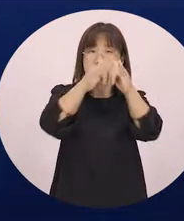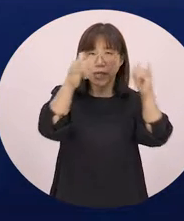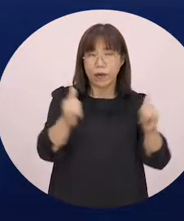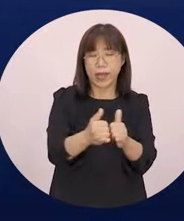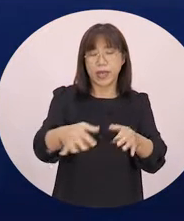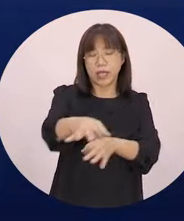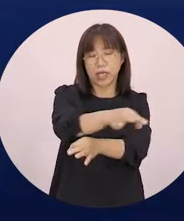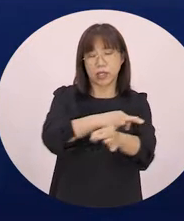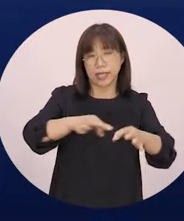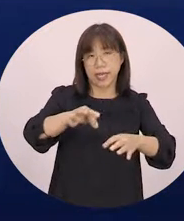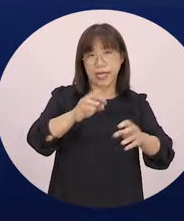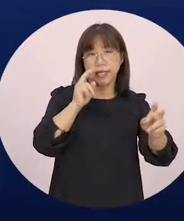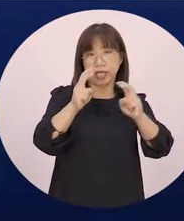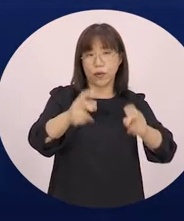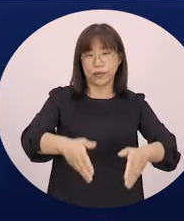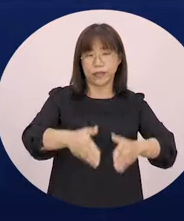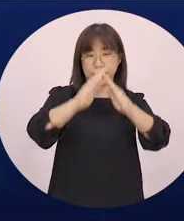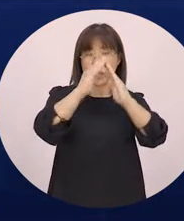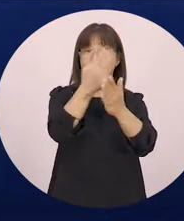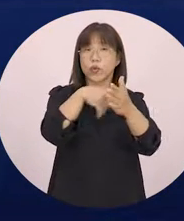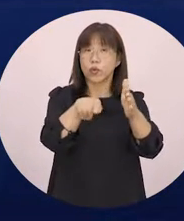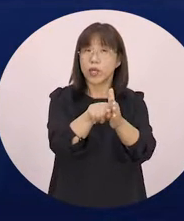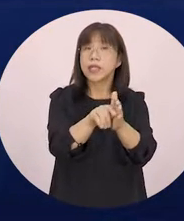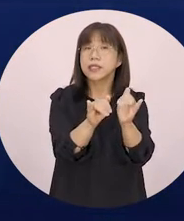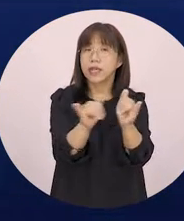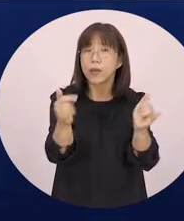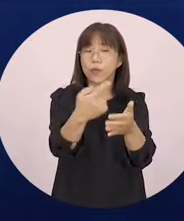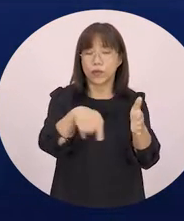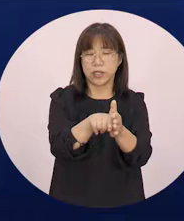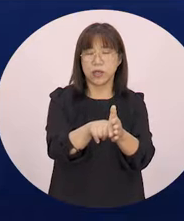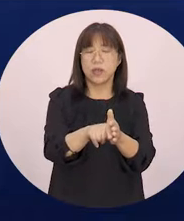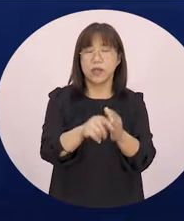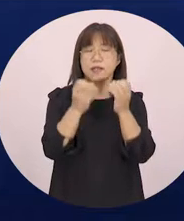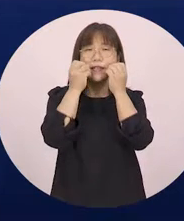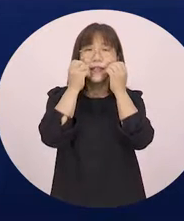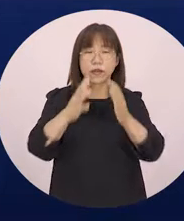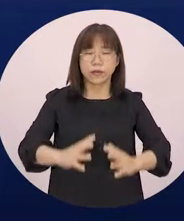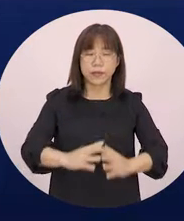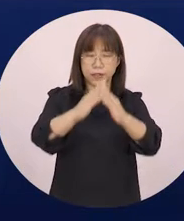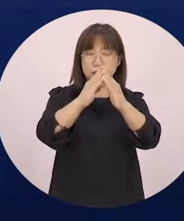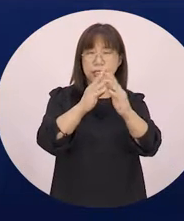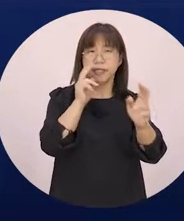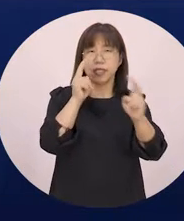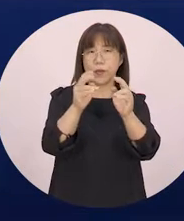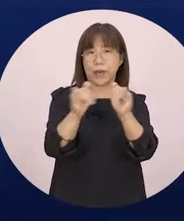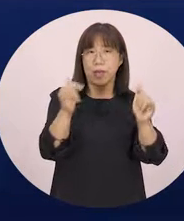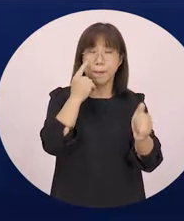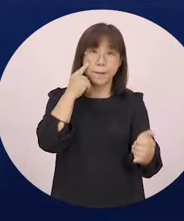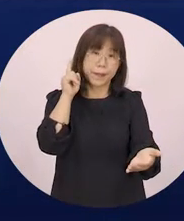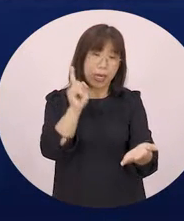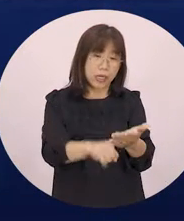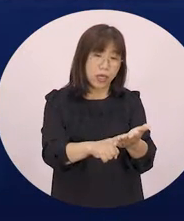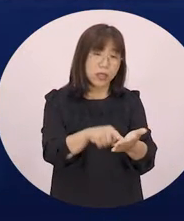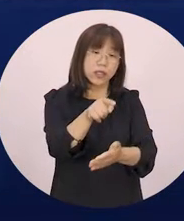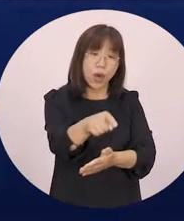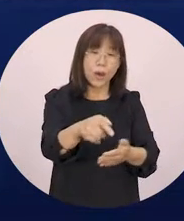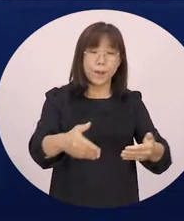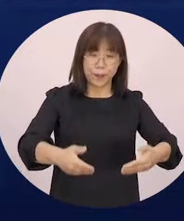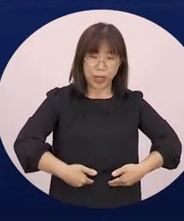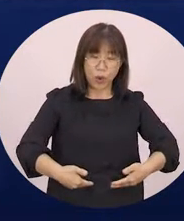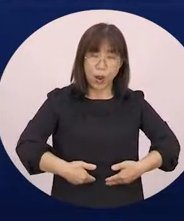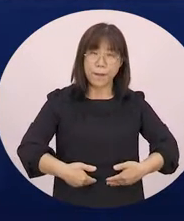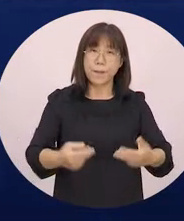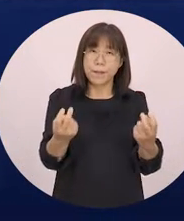강서구가 사회적 경제 기업 창업에 관심 있는 국민들을 대상으로 창업을 준비하는 사회적 기업가를 발굴에 창업